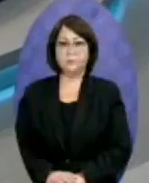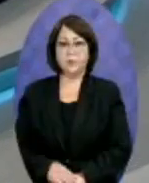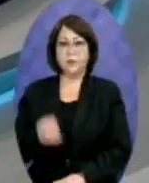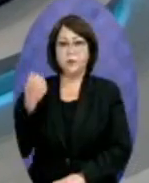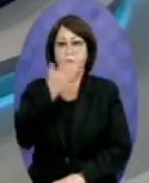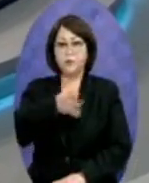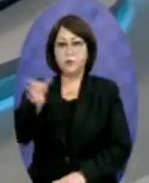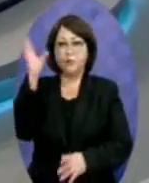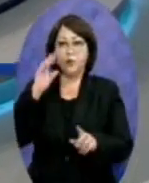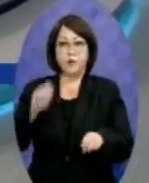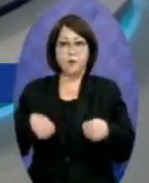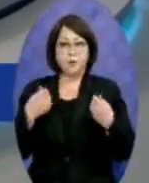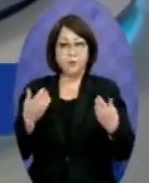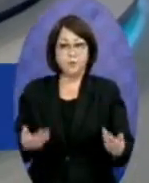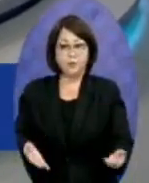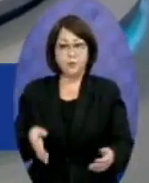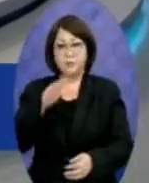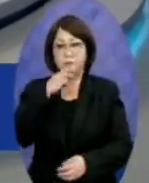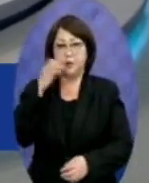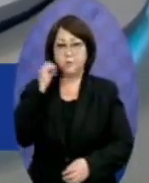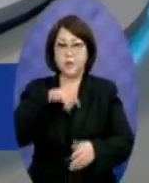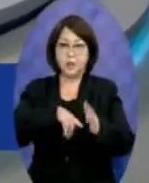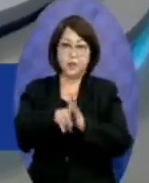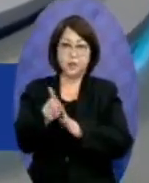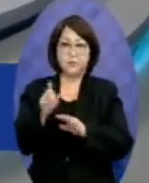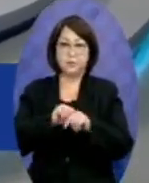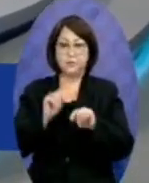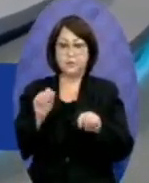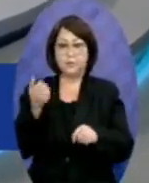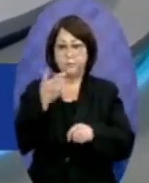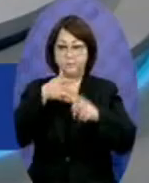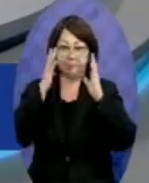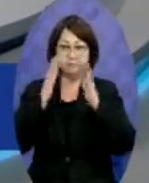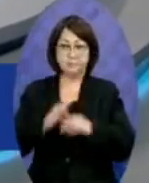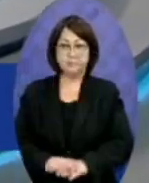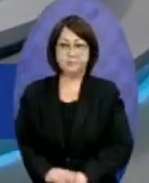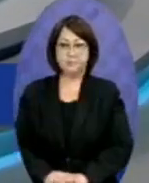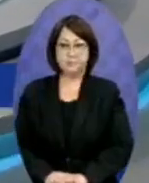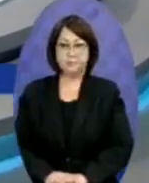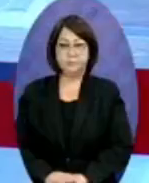Үзэгч та бүдгийг хоорон амглан гайлтхая. Цагийн хүрд мэдээллийн хөтөлбөр бүрэн гаригийн дугаарыг үзүүлэхэд бэлэн боллоо.